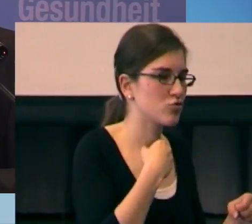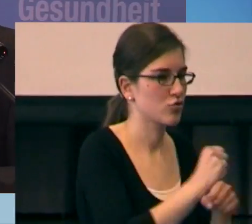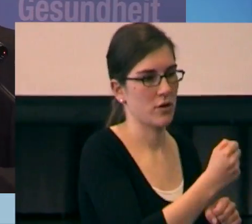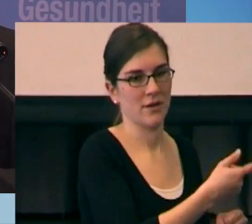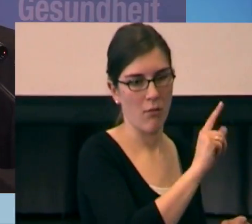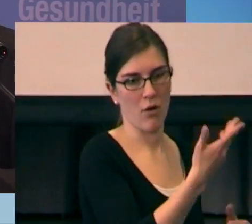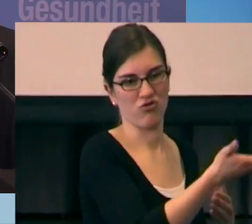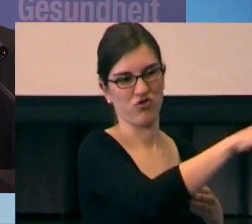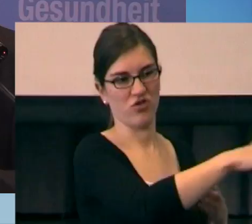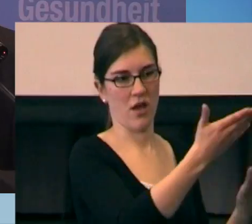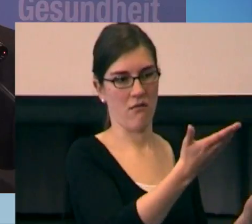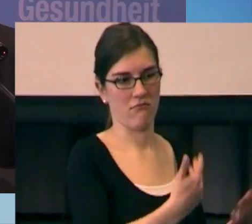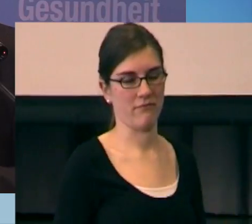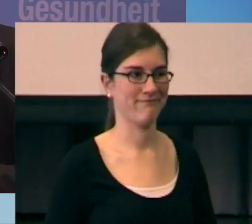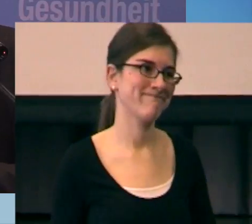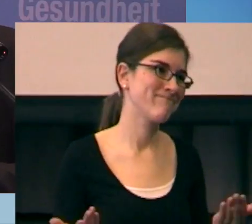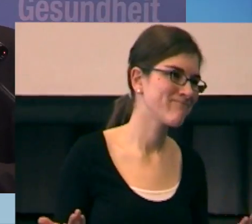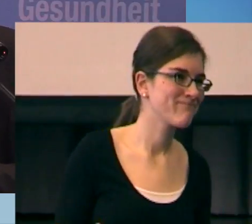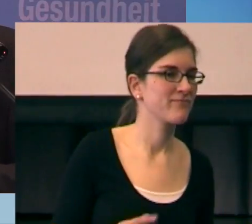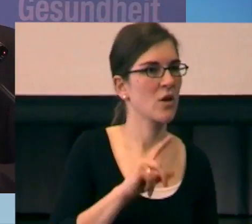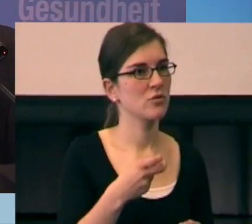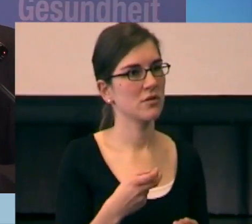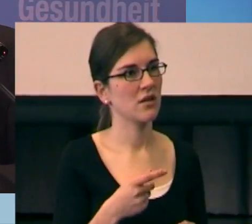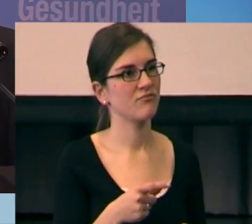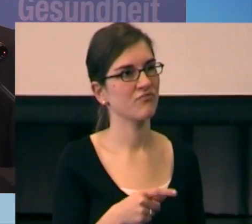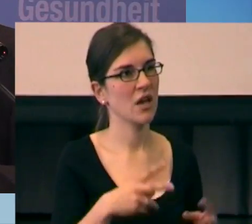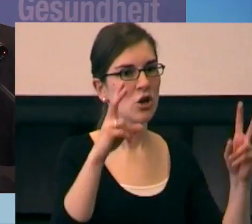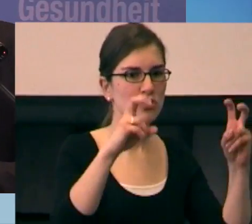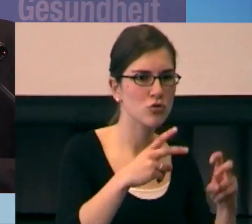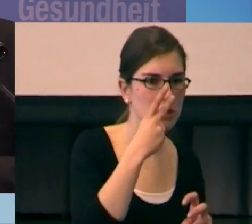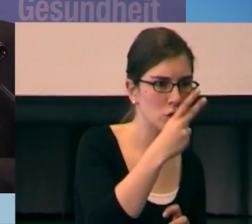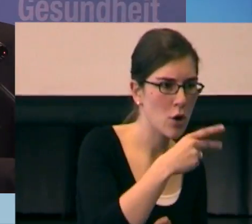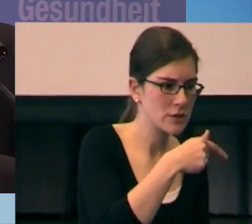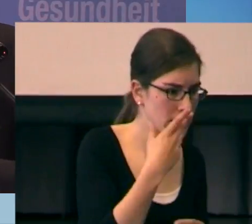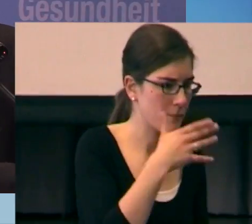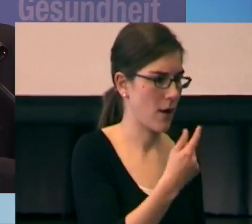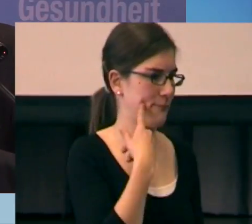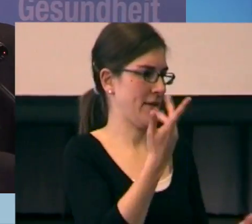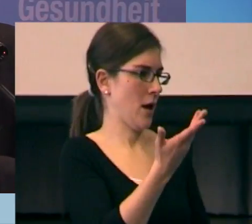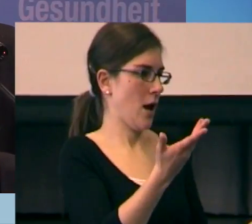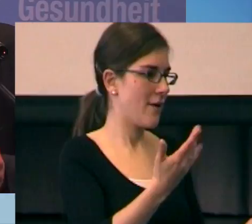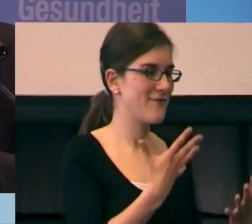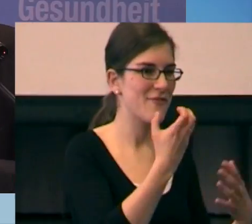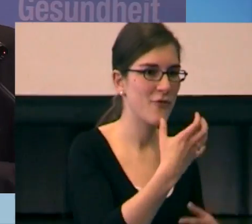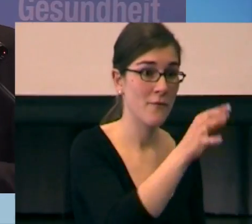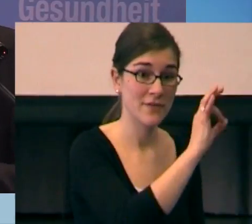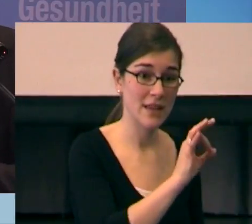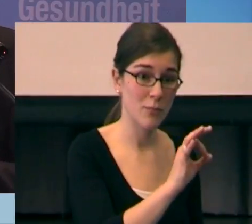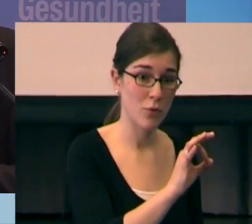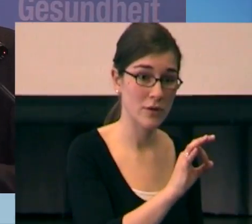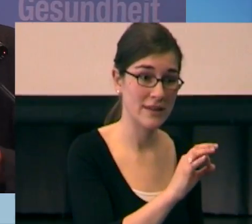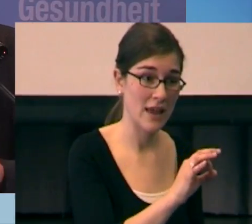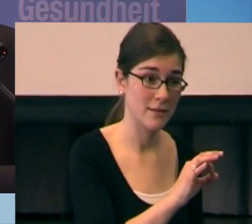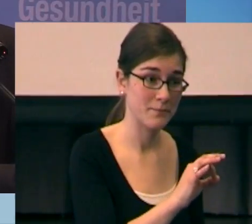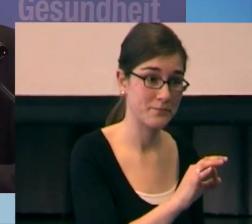an der PSA-Untersuchung haben unterziehen lassen. Dann hat man mal die Studie angeguckt und hat aber gesehen, dass 50 Prozent der Patienten, die eigentlich gar nicht mit PSA